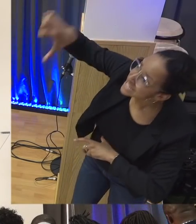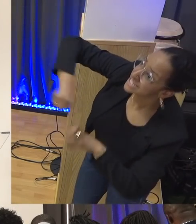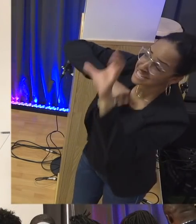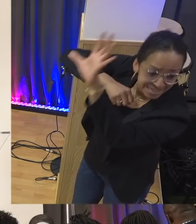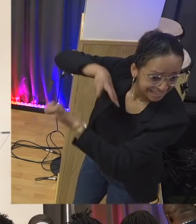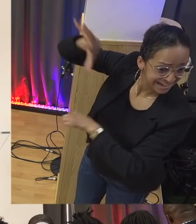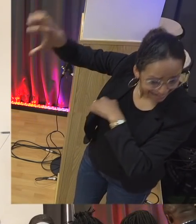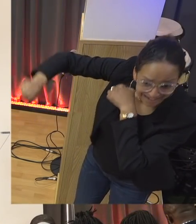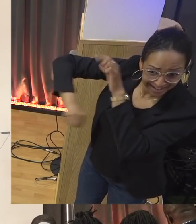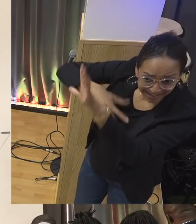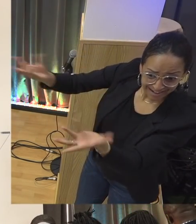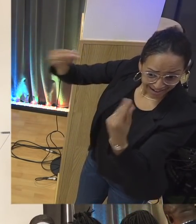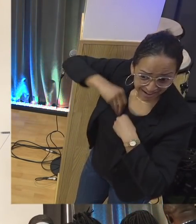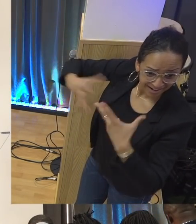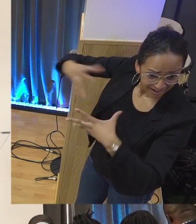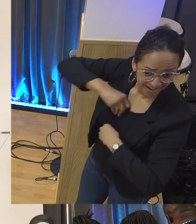Mon fils,